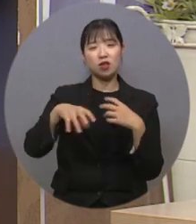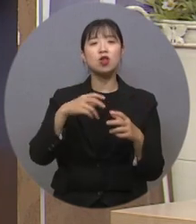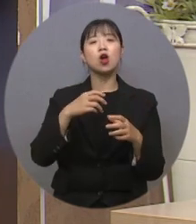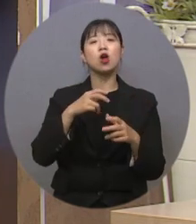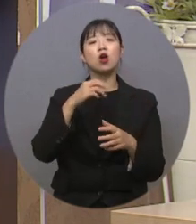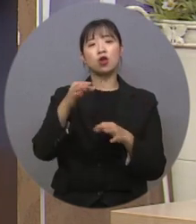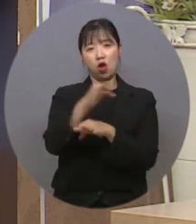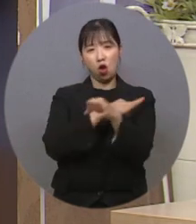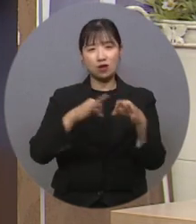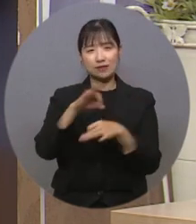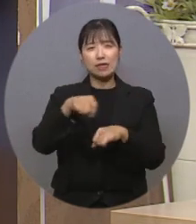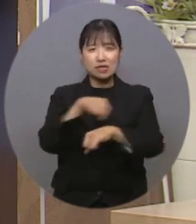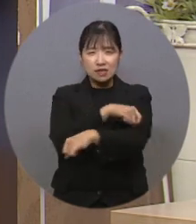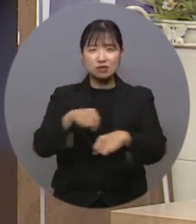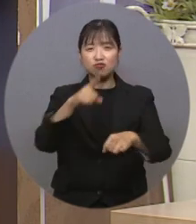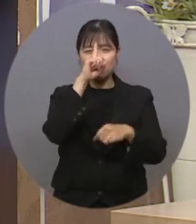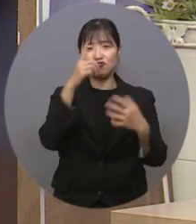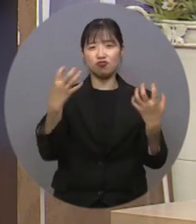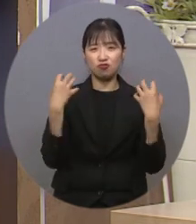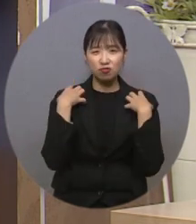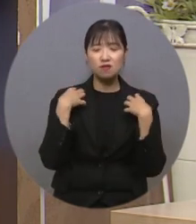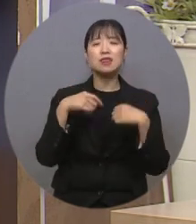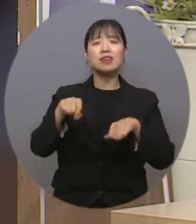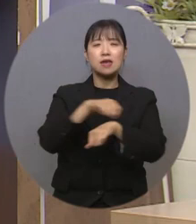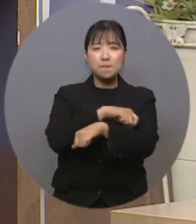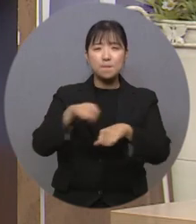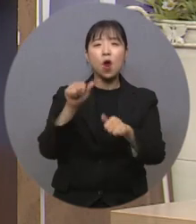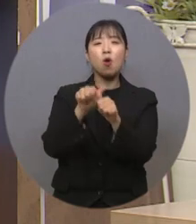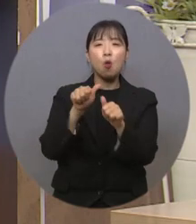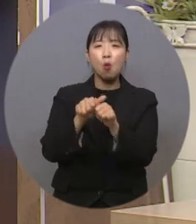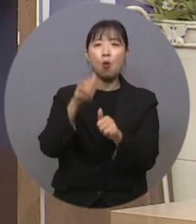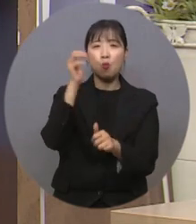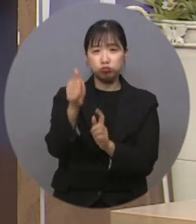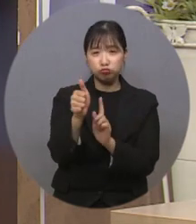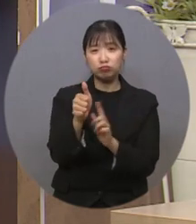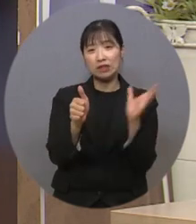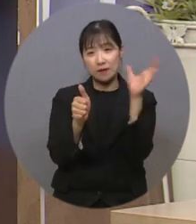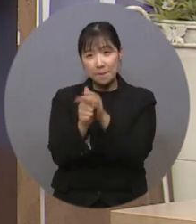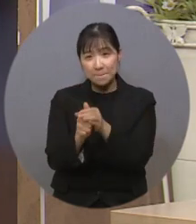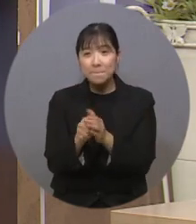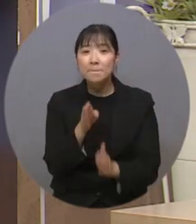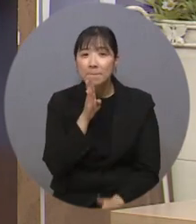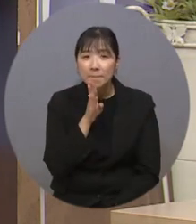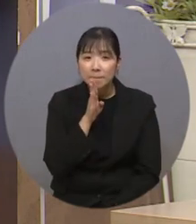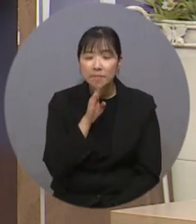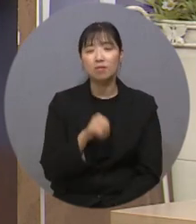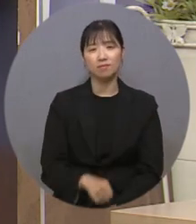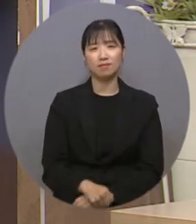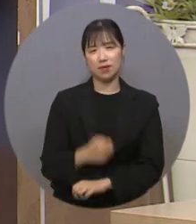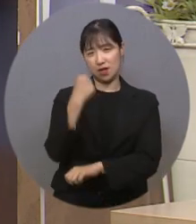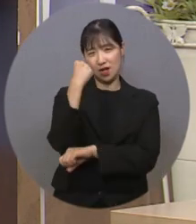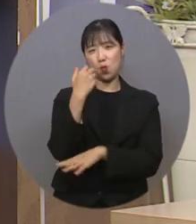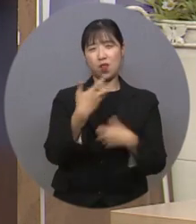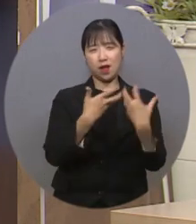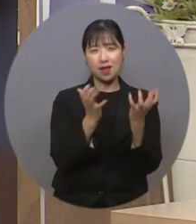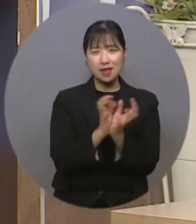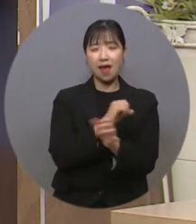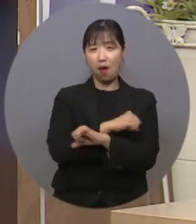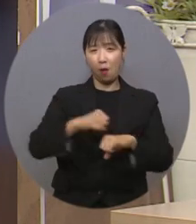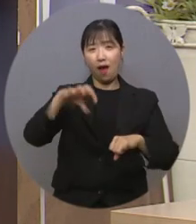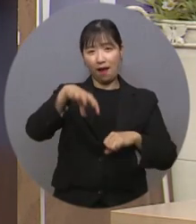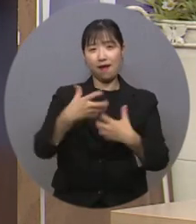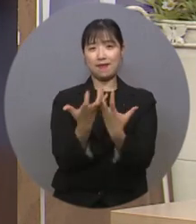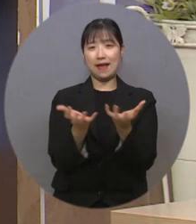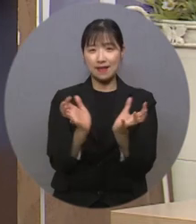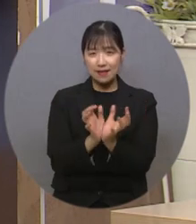경제특구청 특별고문으로 임명을 받으셨다고 네, 들었는데요. 예, 예. 네, 요즘 또 기초단체에서나 광역단체에서도